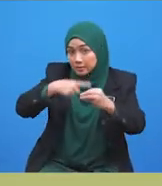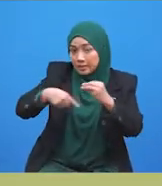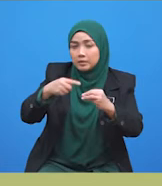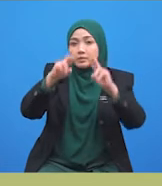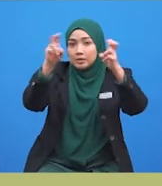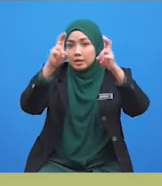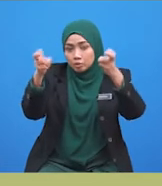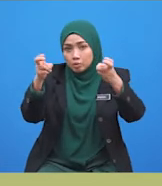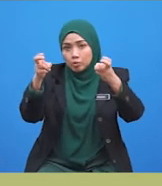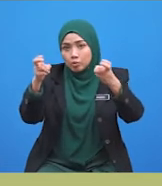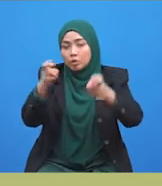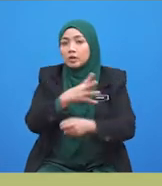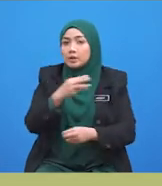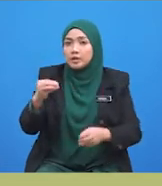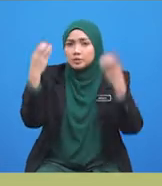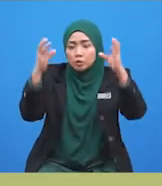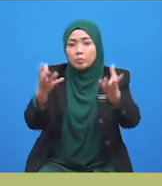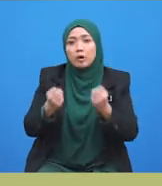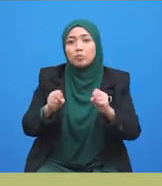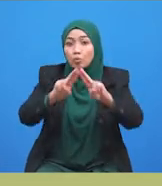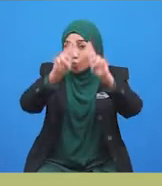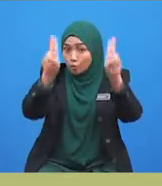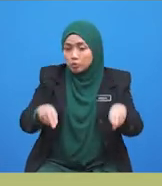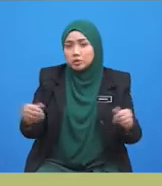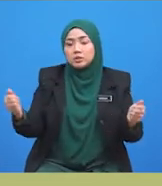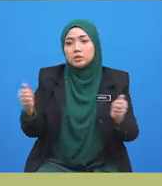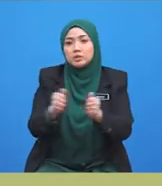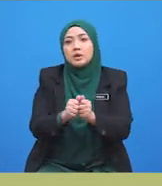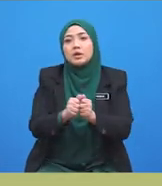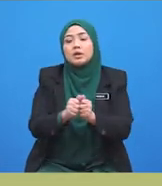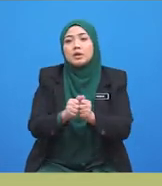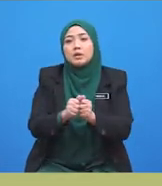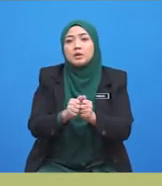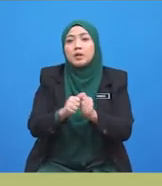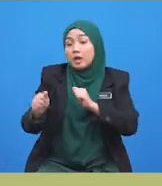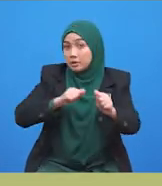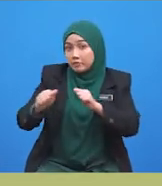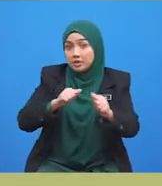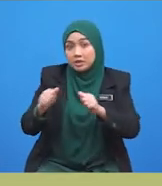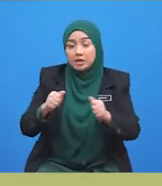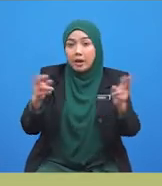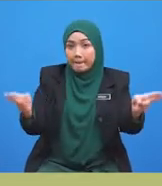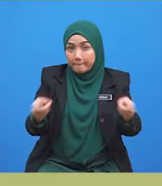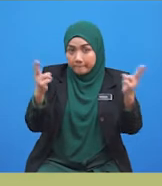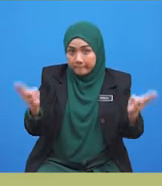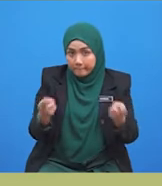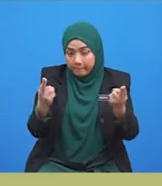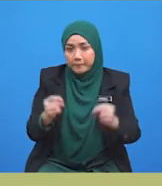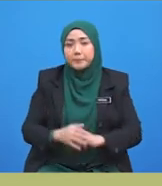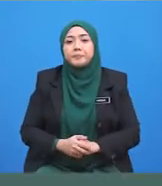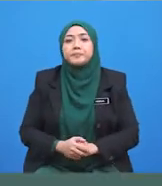kali ini, cikgu ingin menguji murid-murid dengan aktiviti ransangan. Adakah murid-murid sudah